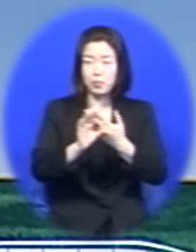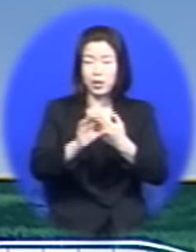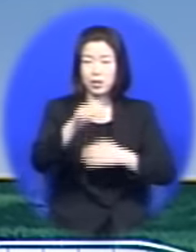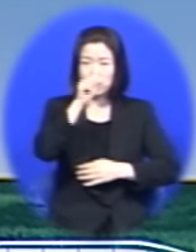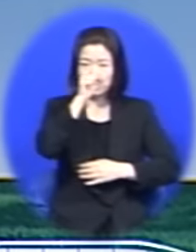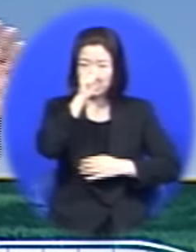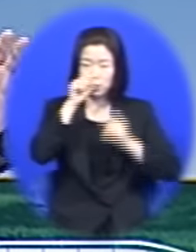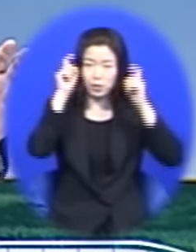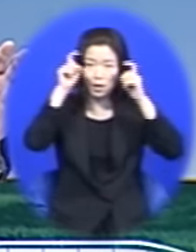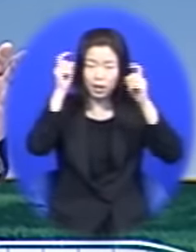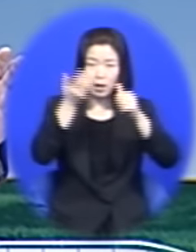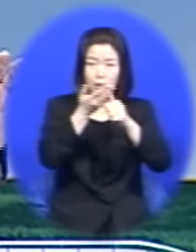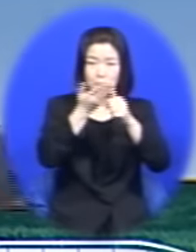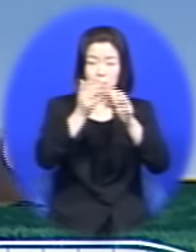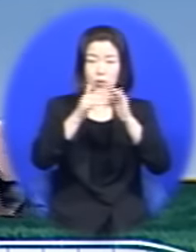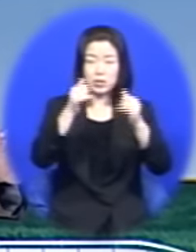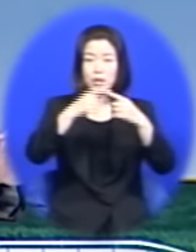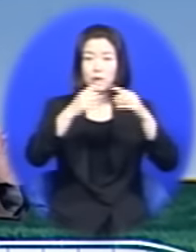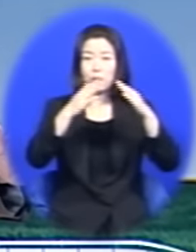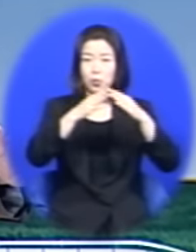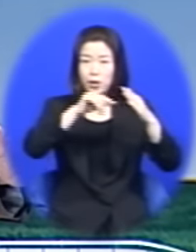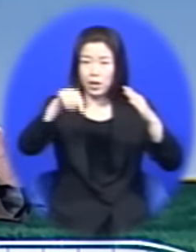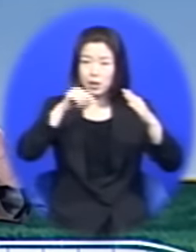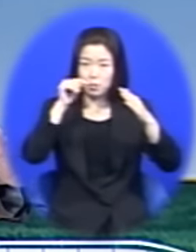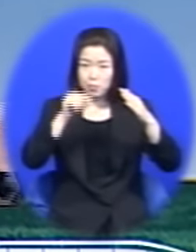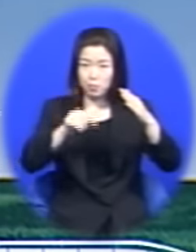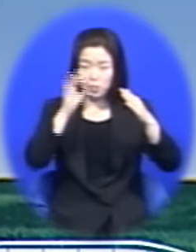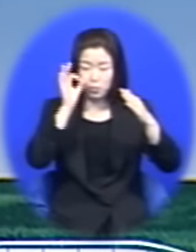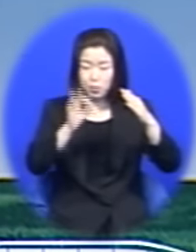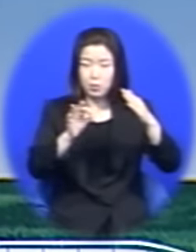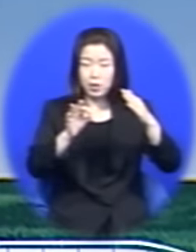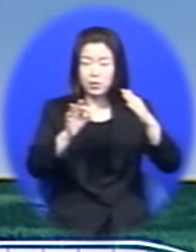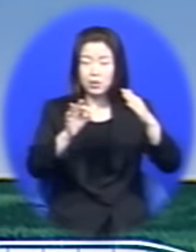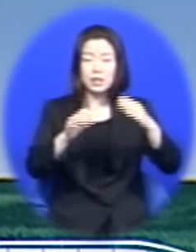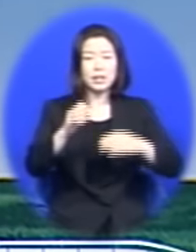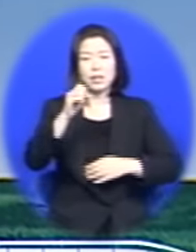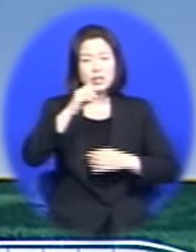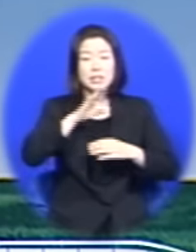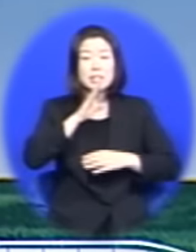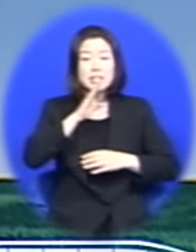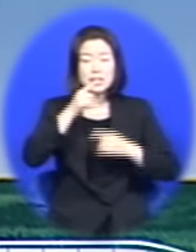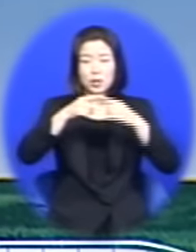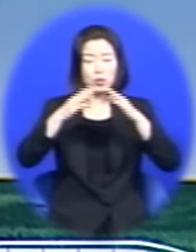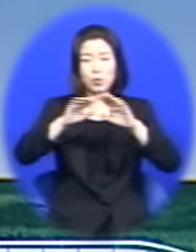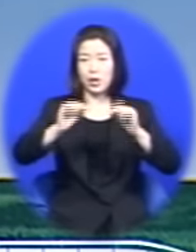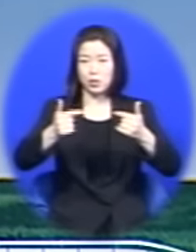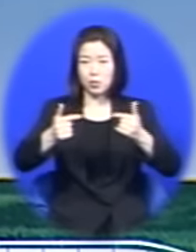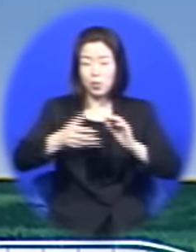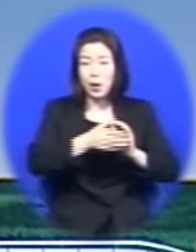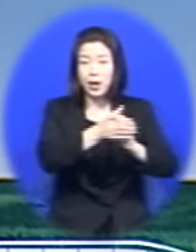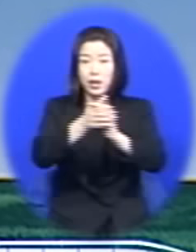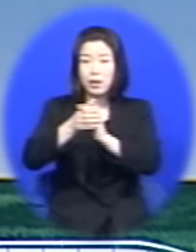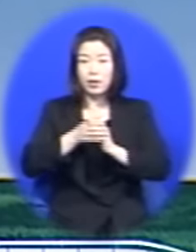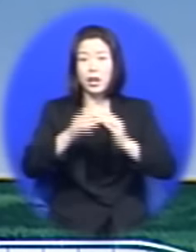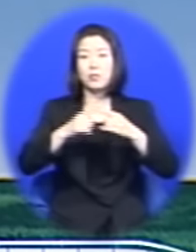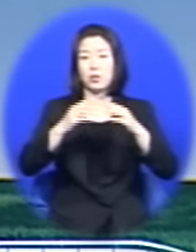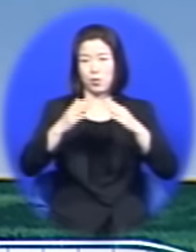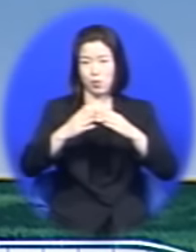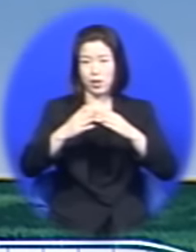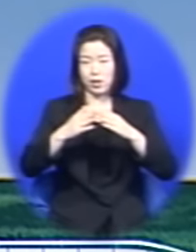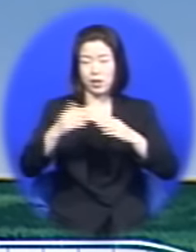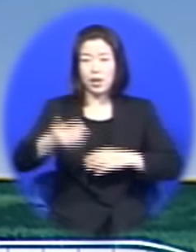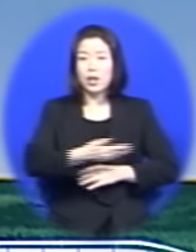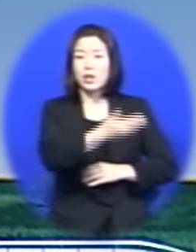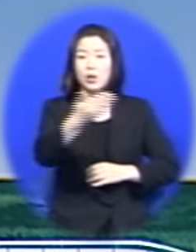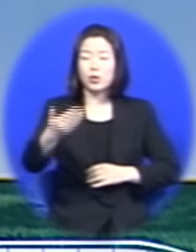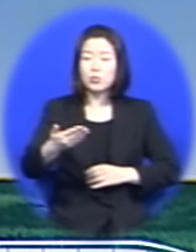교회는 엄밀히 말하면 교회 아니에요. 그냥 연합교회입니다. 연합교회. 진짜 교회는 여러분이 속해